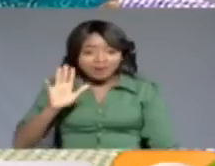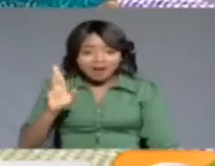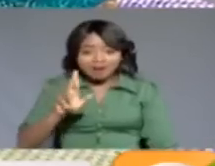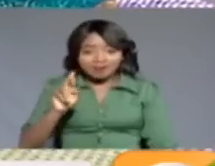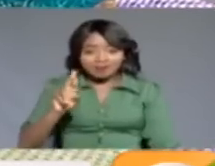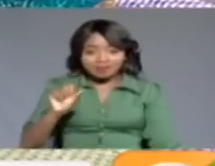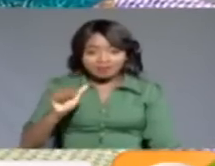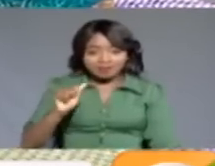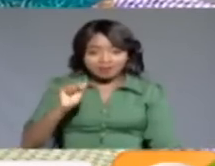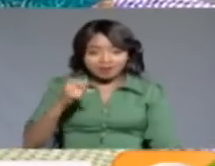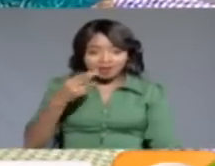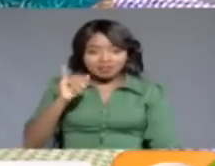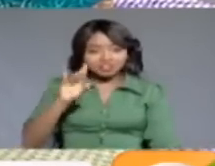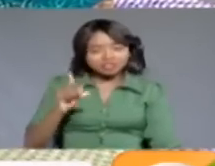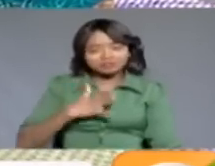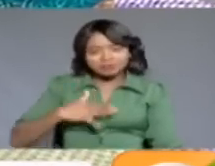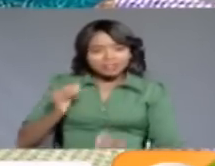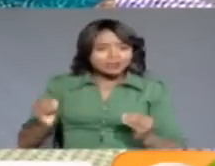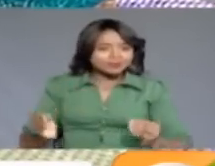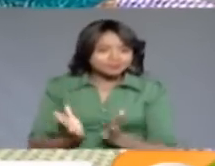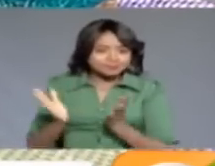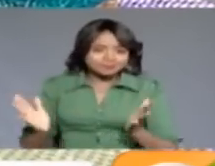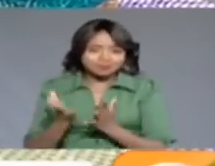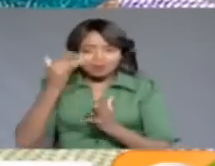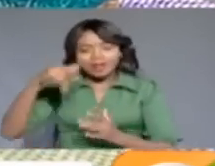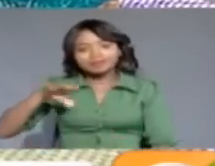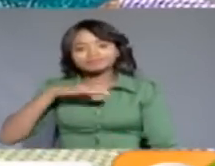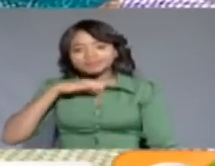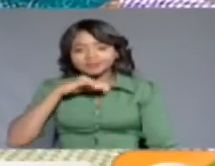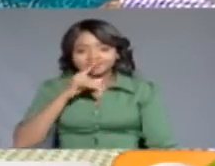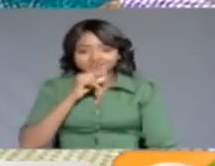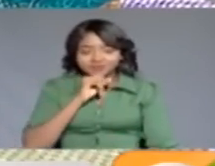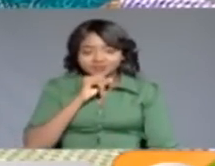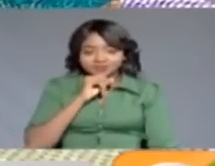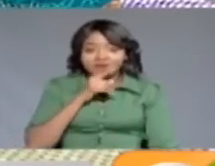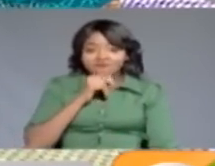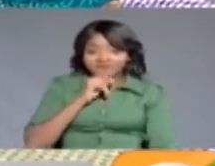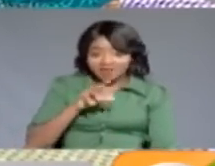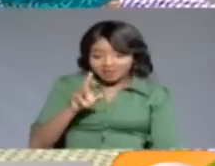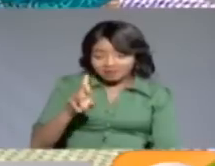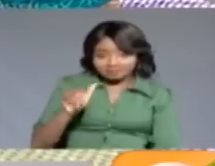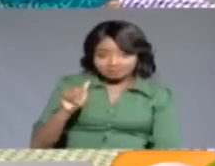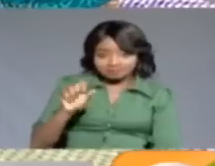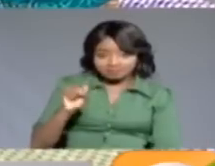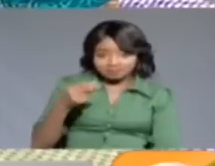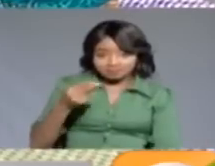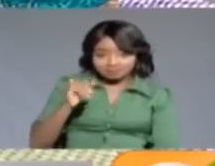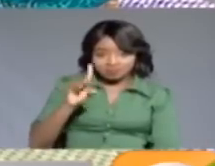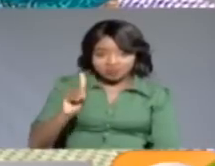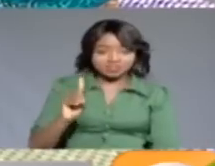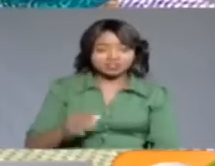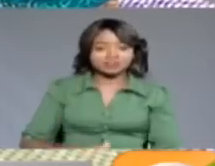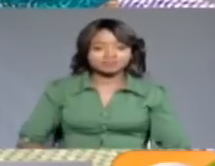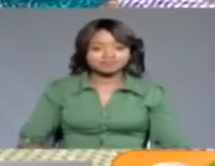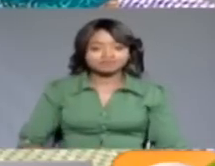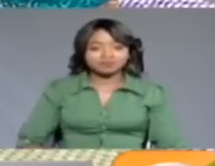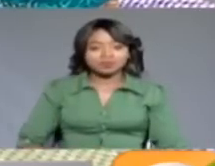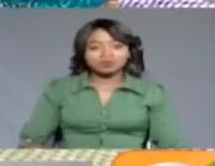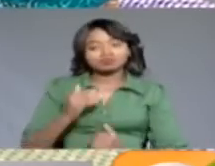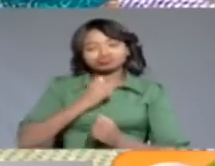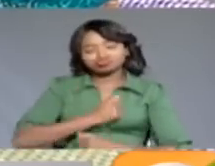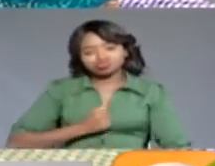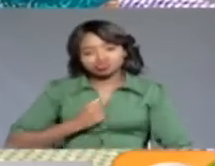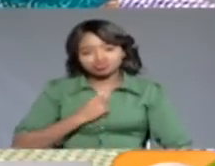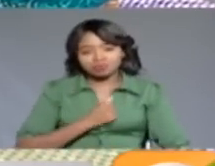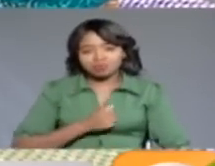uhisi. Mungu Mungu ape faraja na ametangulia pia sisi tuko njiani. Na huyu tumekuja naye asubuhi leo tena karudi jioni. Kwa hivyo tuampa pole